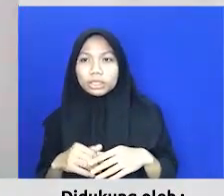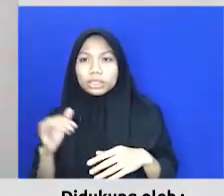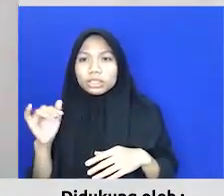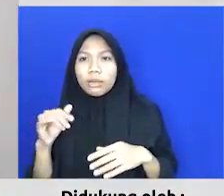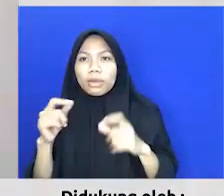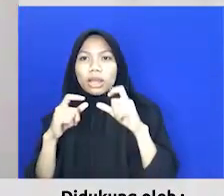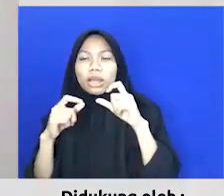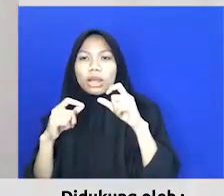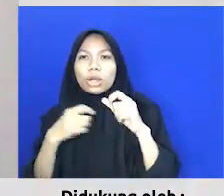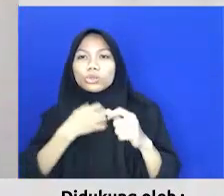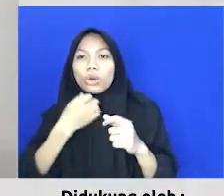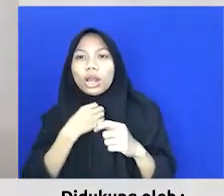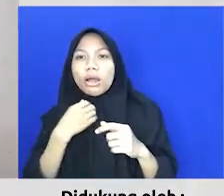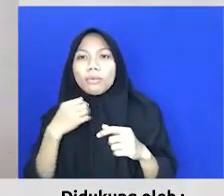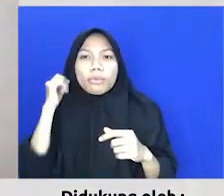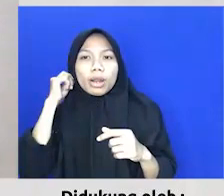Awi Dahlan,